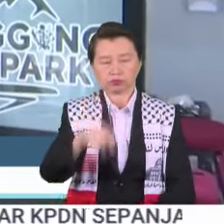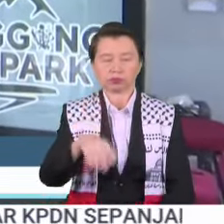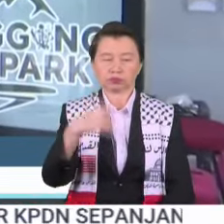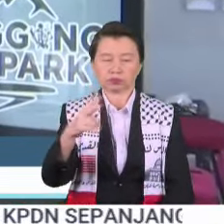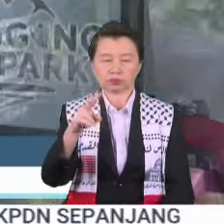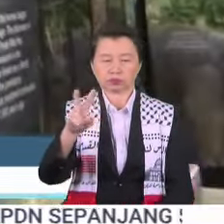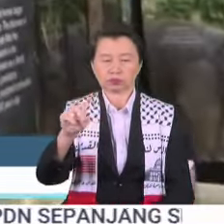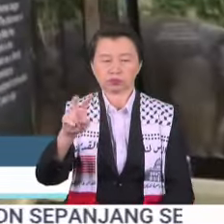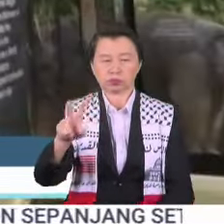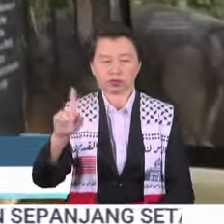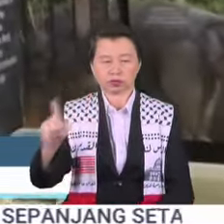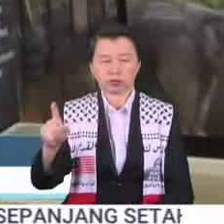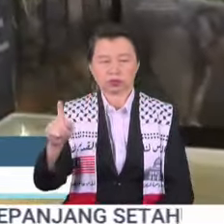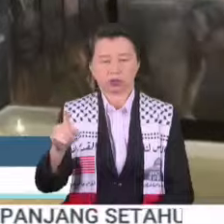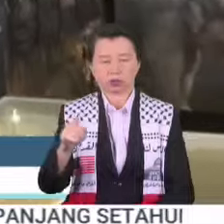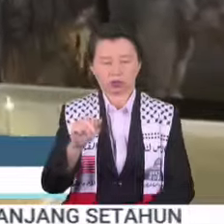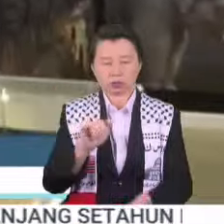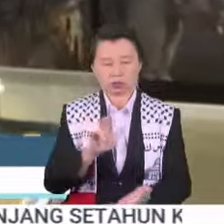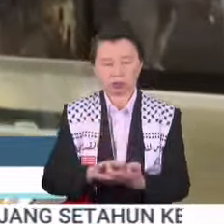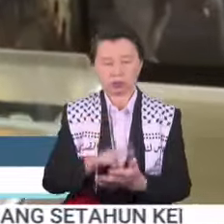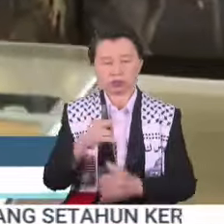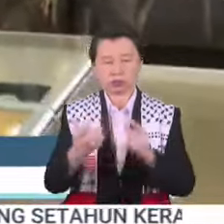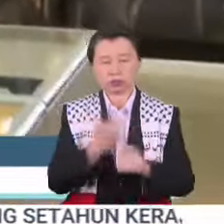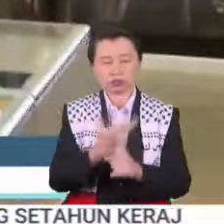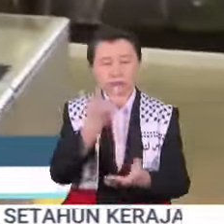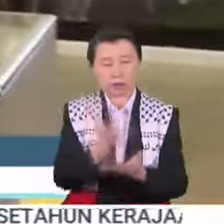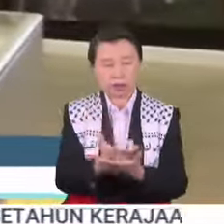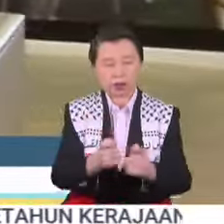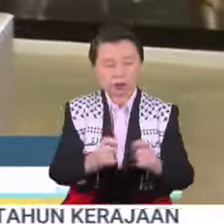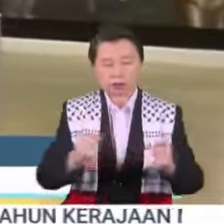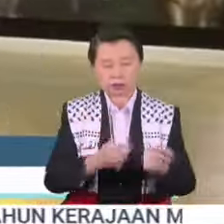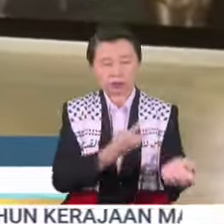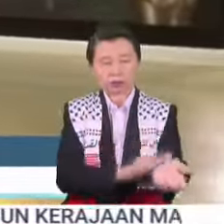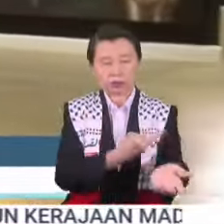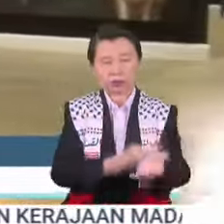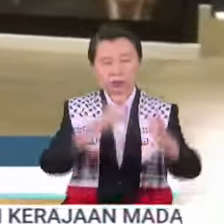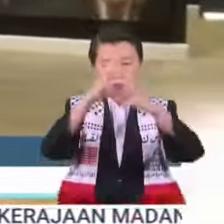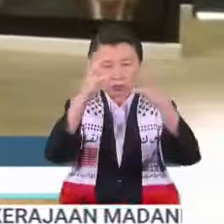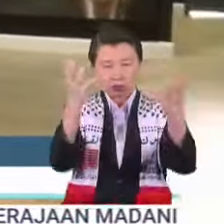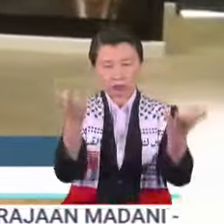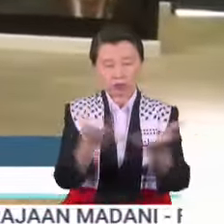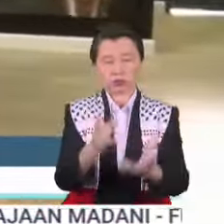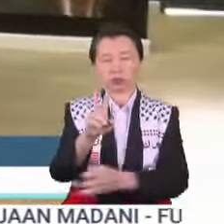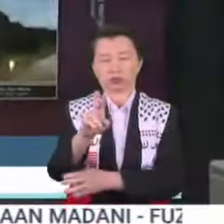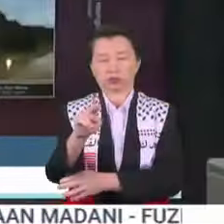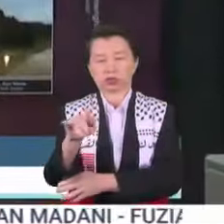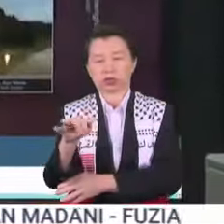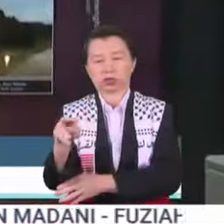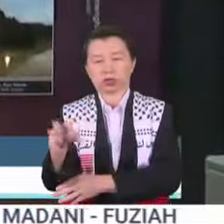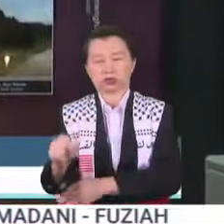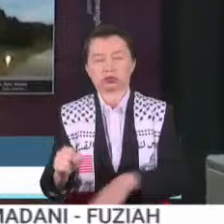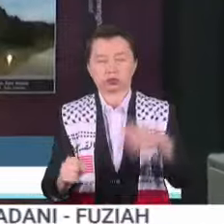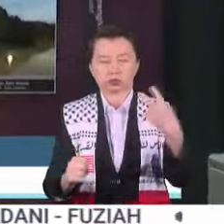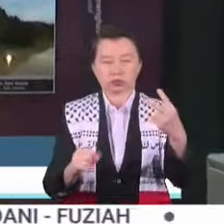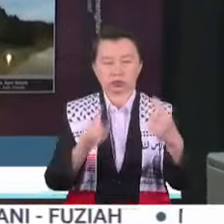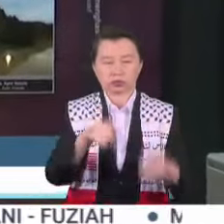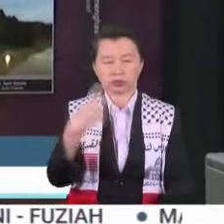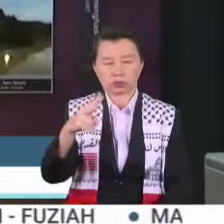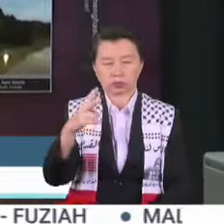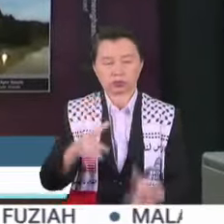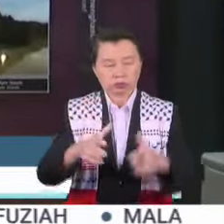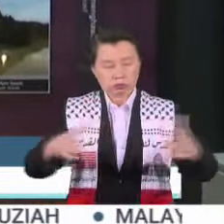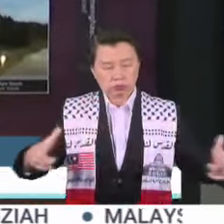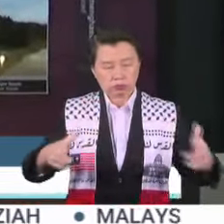Disember 2021 setelah mendapat pengiktirafan sebagai tapak warisan dunia UNESCO pada 2012. Ia